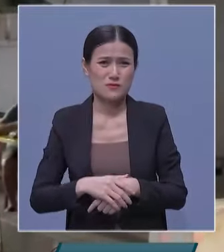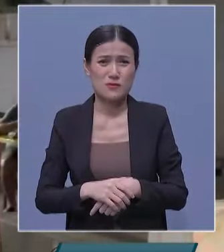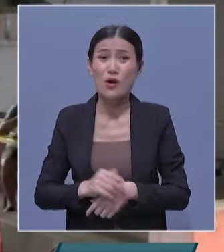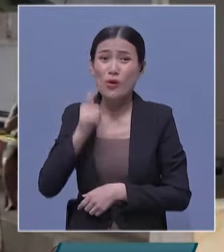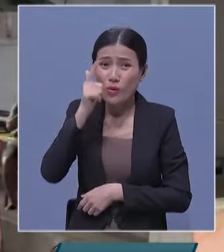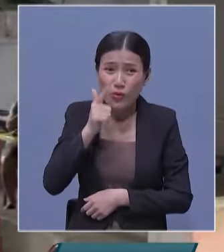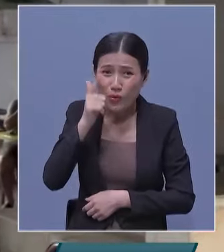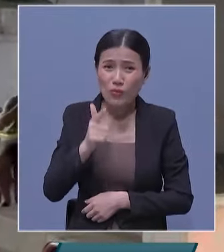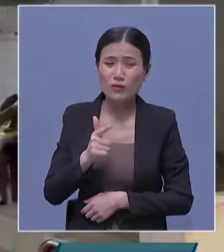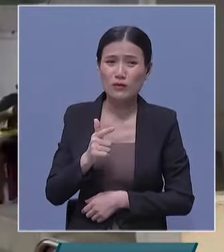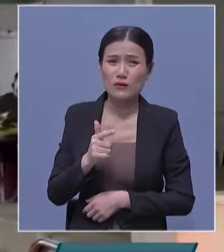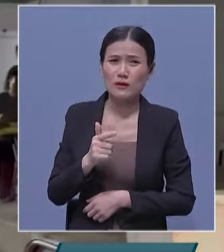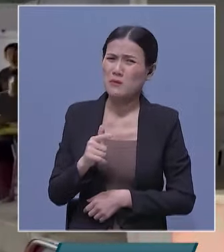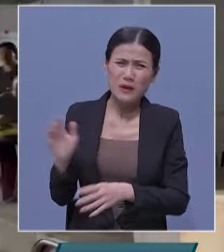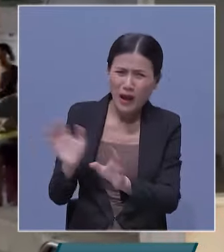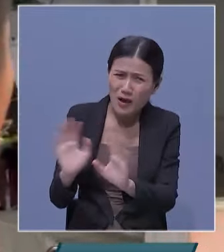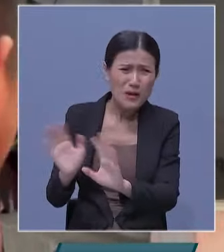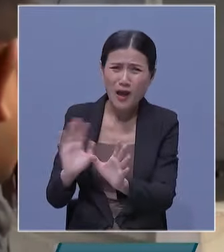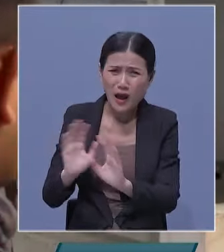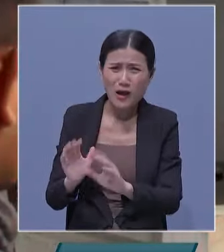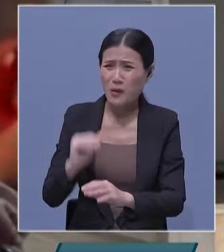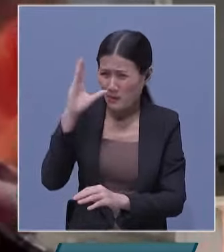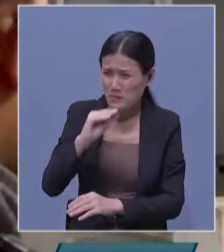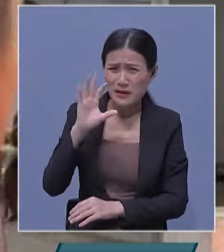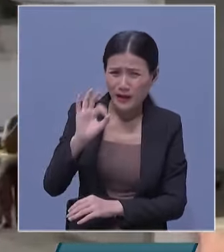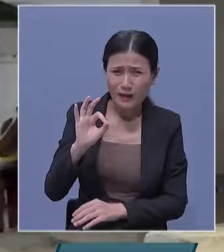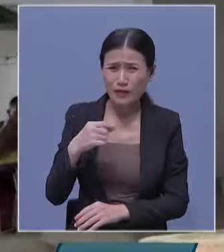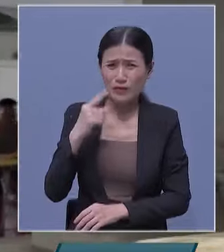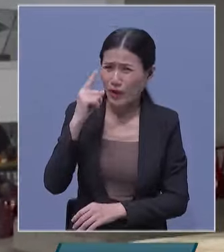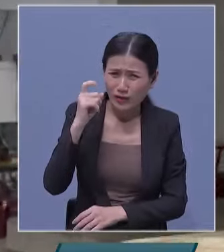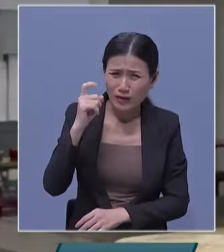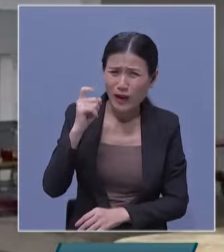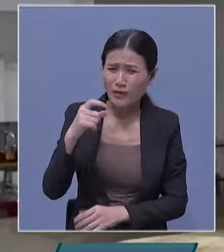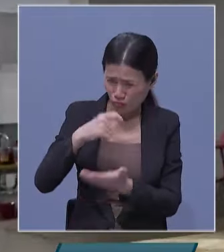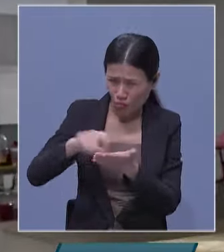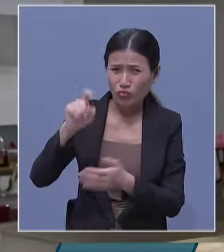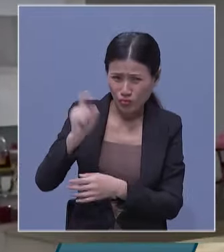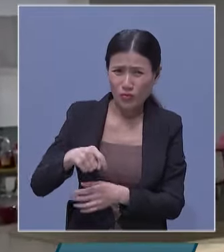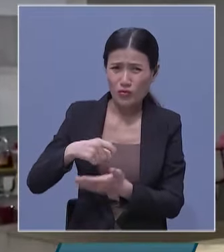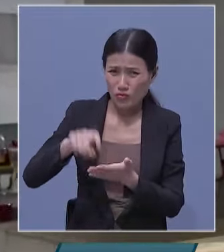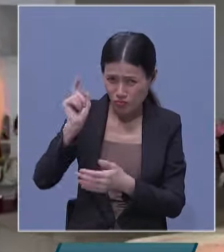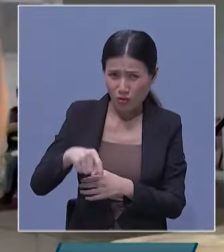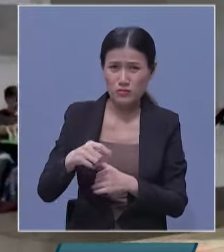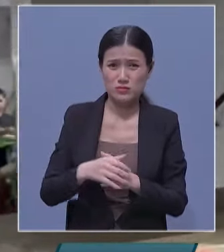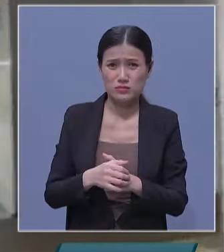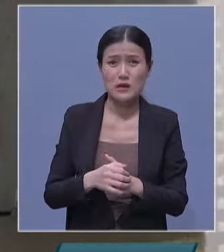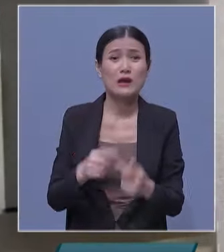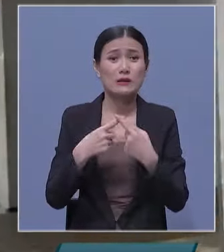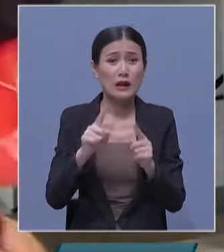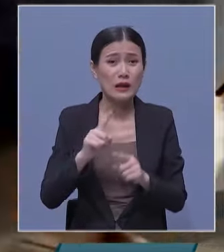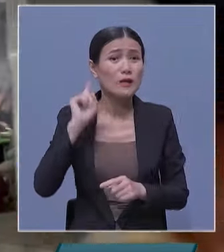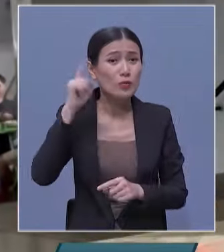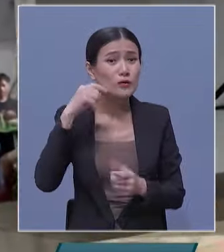ไพฑูลยังคงพูดอยู่นะไม่ได้นะเกิน 21:00นนี่ไม่ได้นะยังไงก็ต้องโอนให้เคแต่สุดท้ายค่ะภรรยา